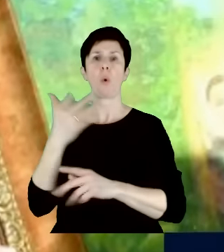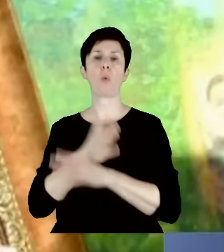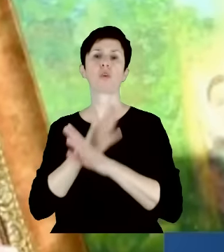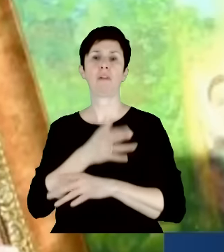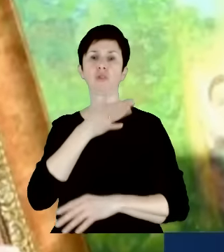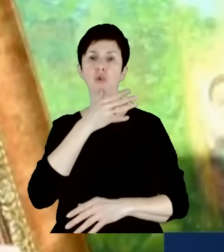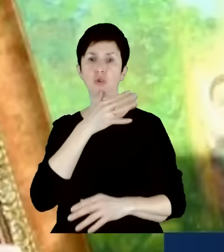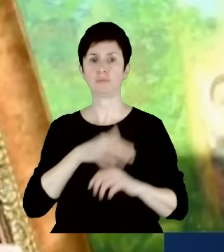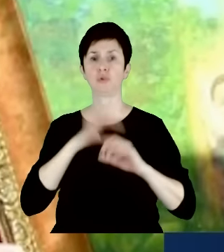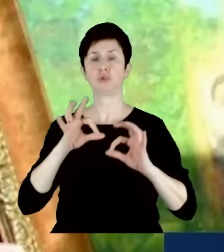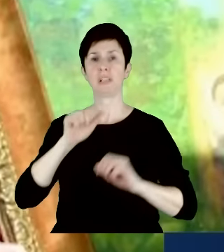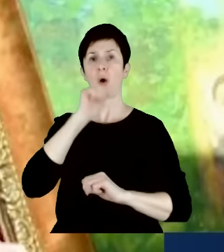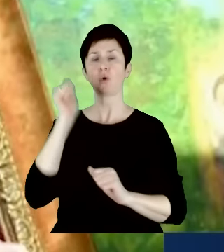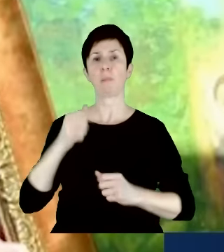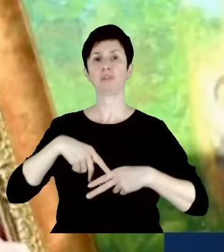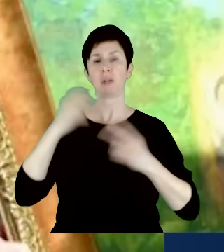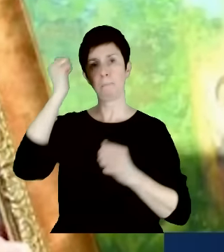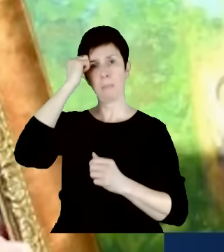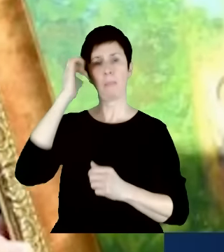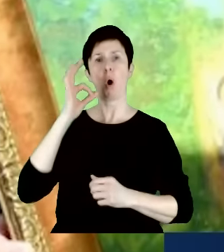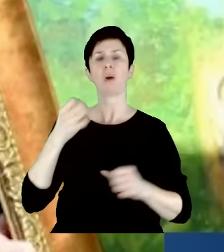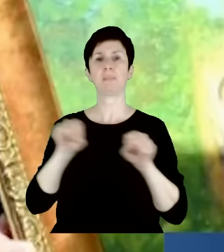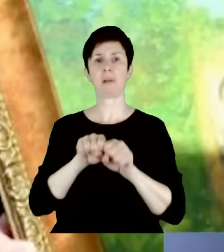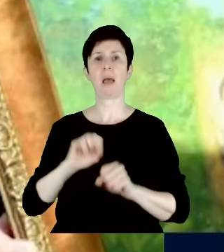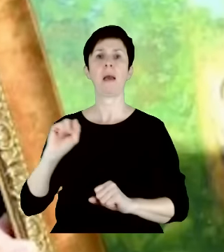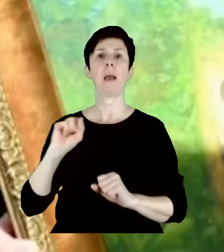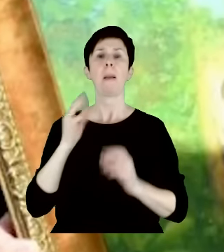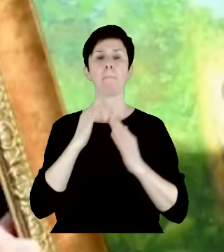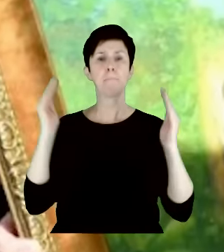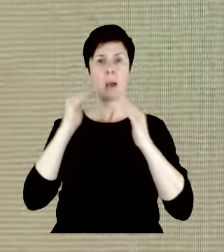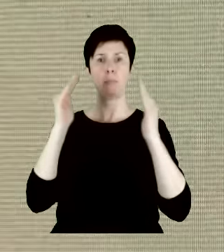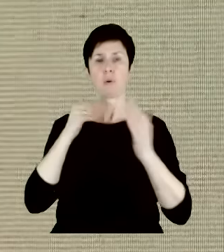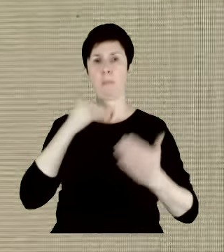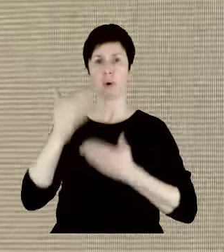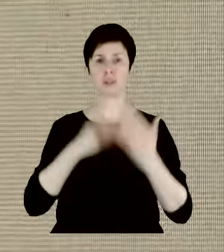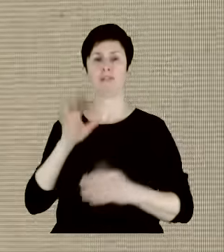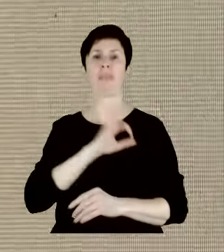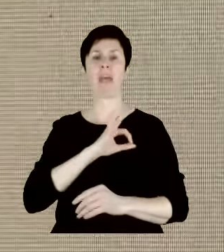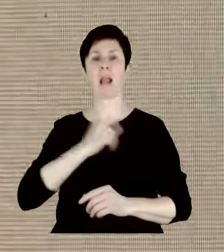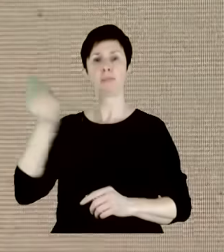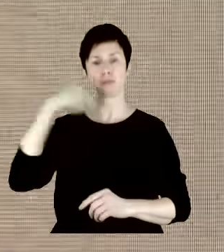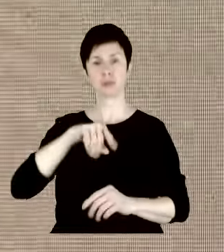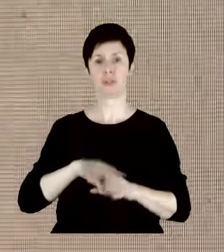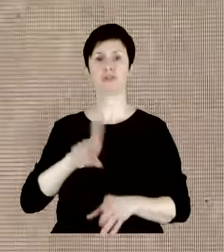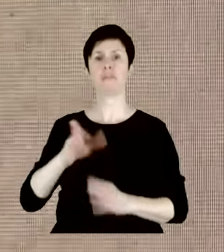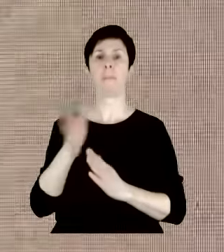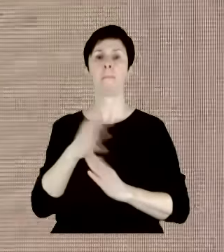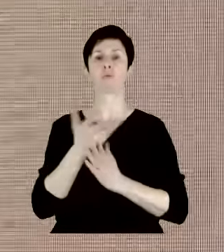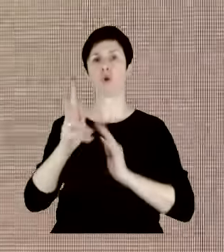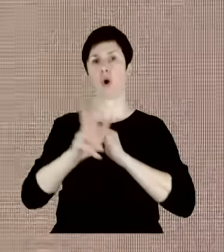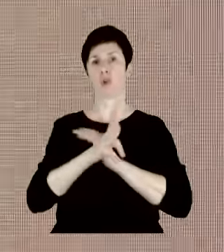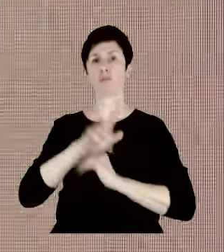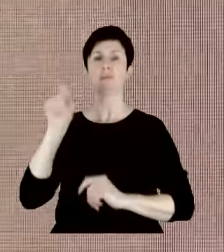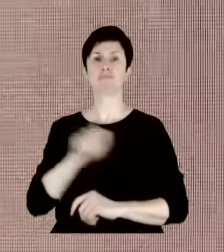Dziś Europejski Dzień Pamięci o Sprawiedliwych. Papież Franciszek pozdrowił polską delegację przybyłą do Watykanu w związku z przypadającą w marcu 80. rocznicą